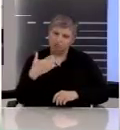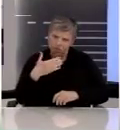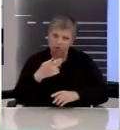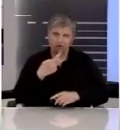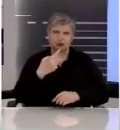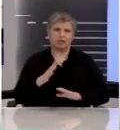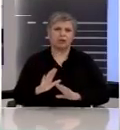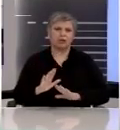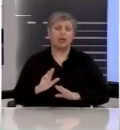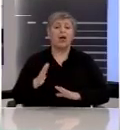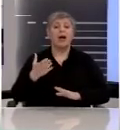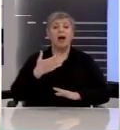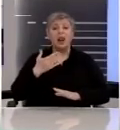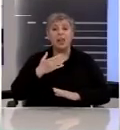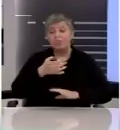θέλω να σας πω ένα πράγμα.